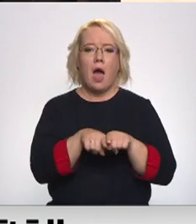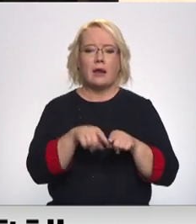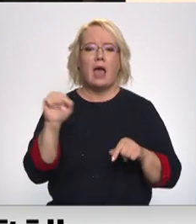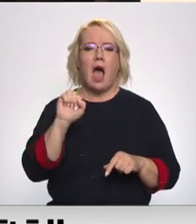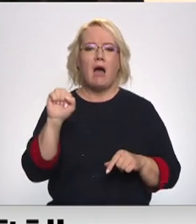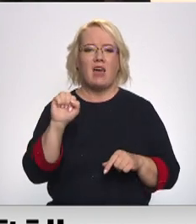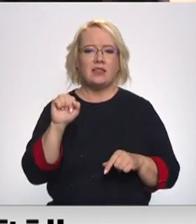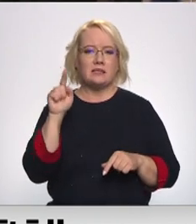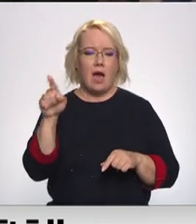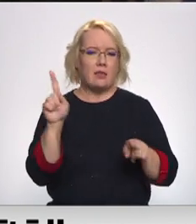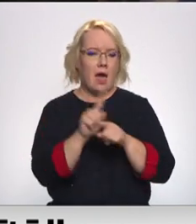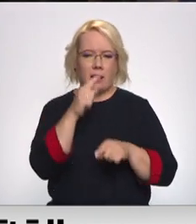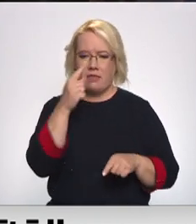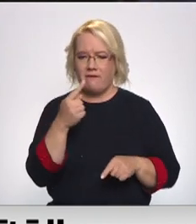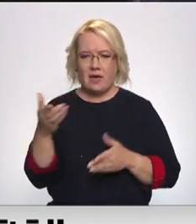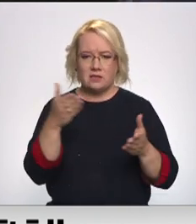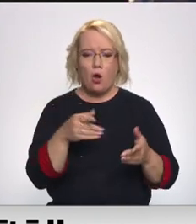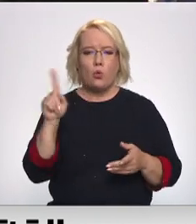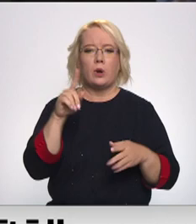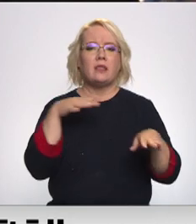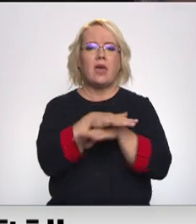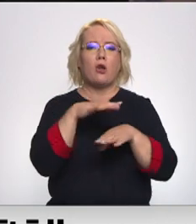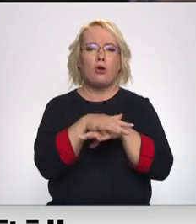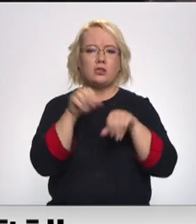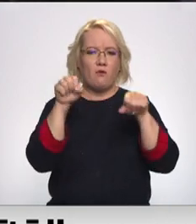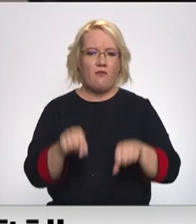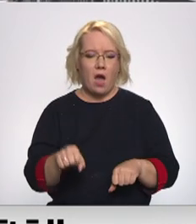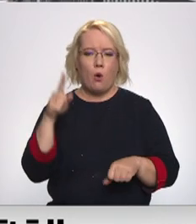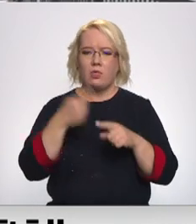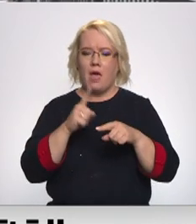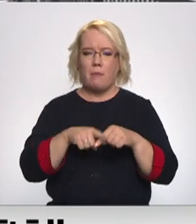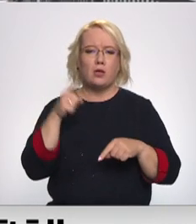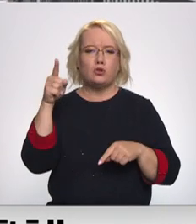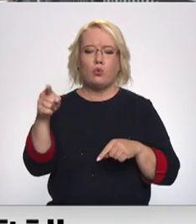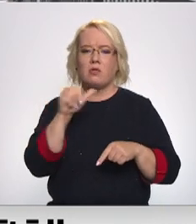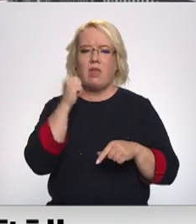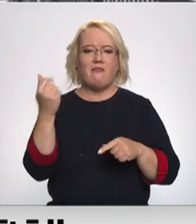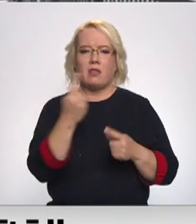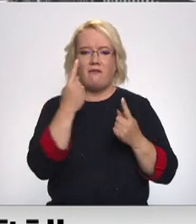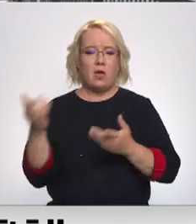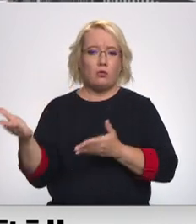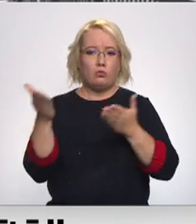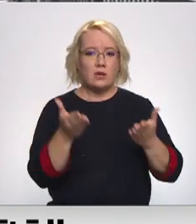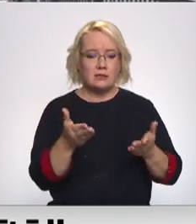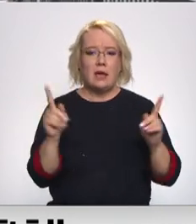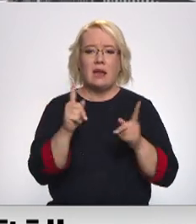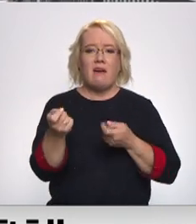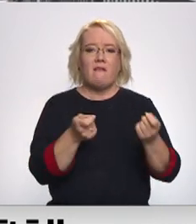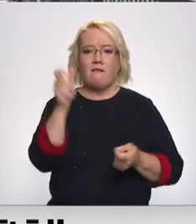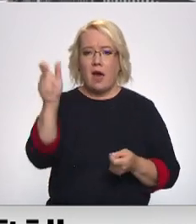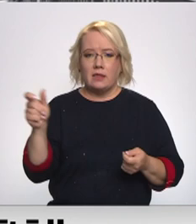Afganistānas, jo Afganistānā, kā mēs zinām, ir talība režīms, un tas ir ekstrēmistisks, un tur nav šobrīd ko uzaicināt. Ir arī vadītāji, par kuriem